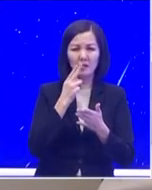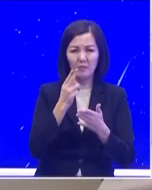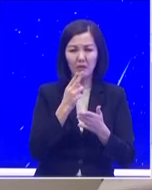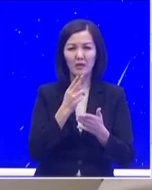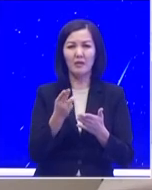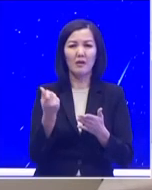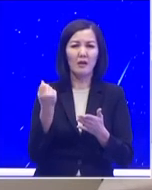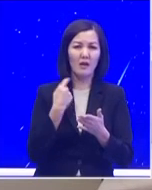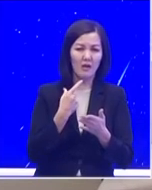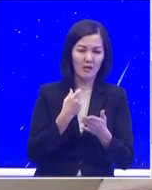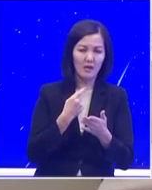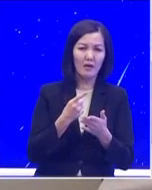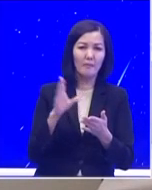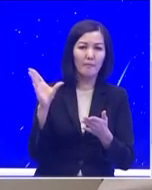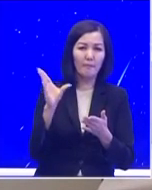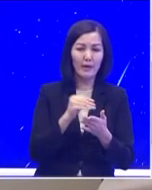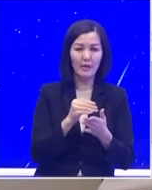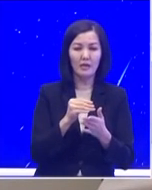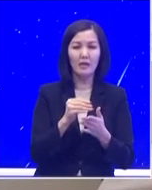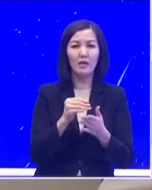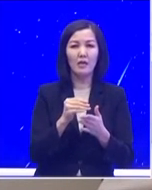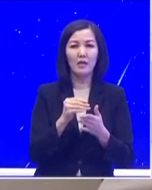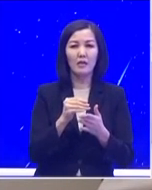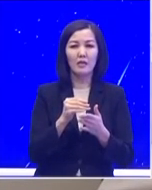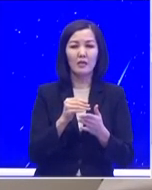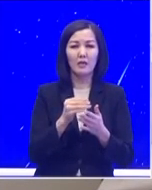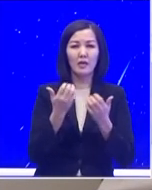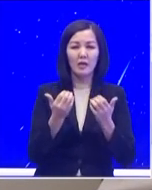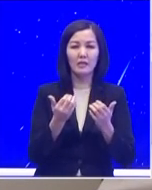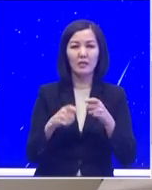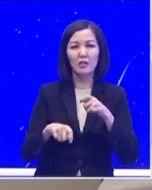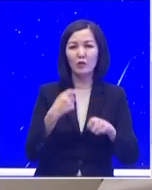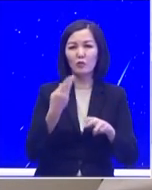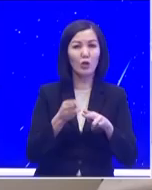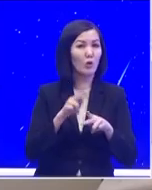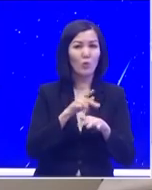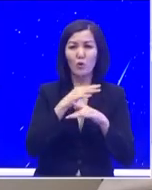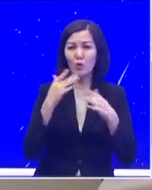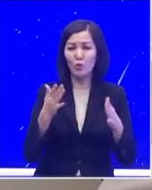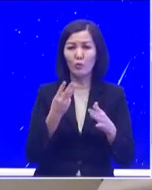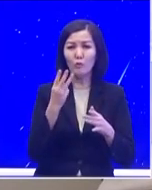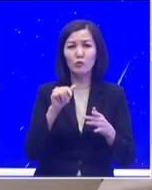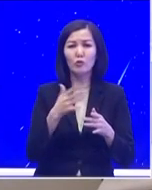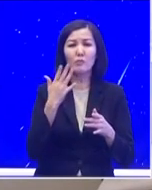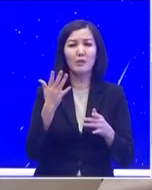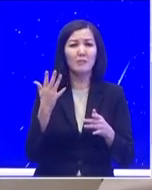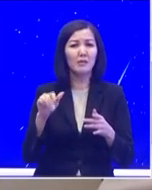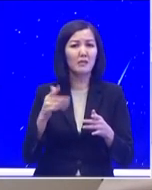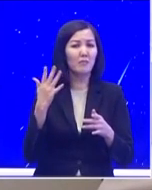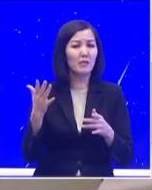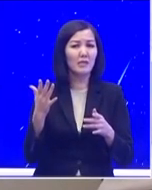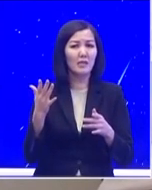к тому, что нормативы совершенно нарушились. Қазір 3-5, 5-5